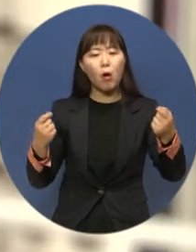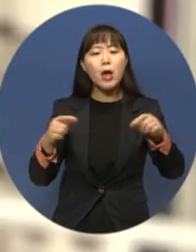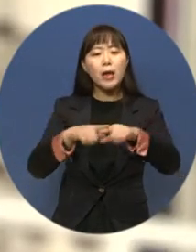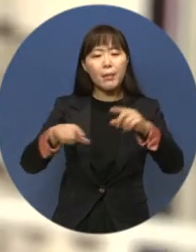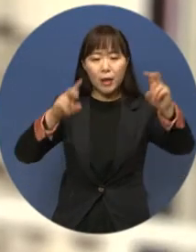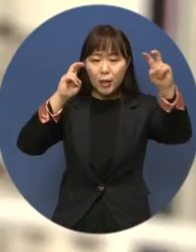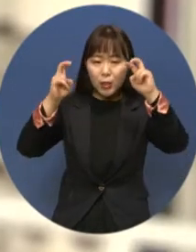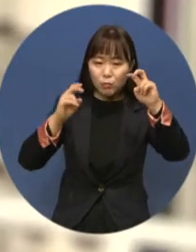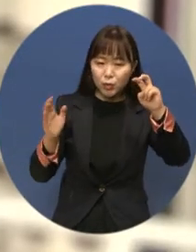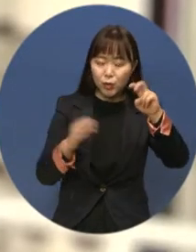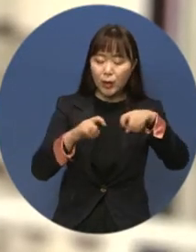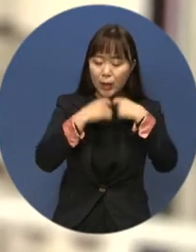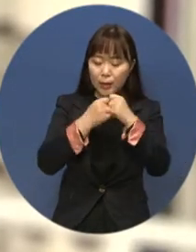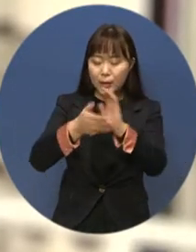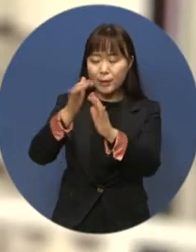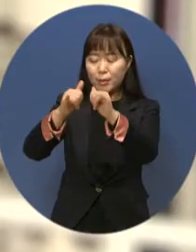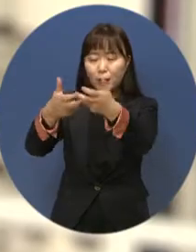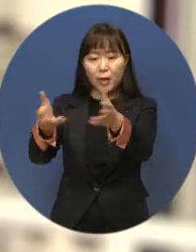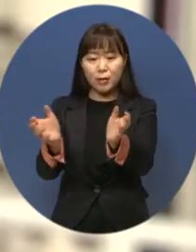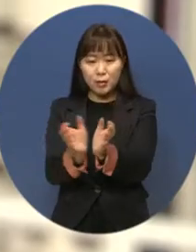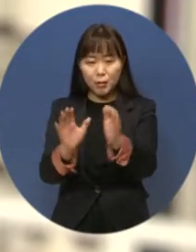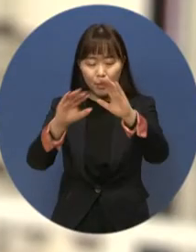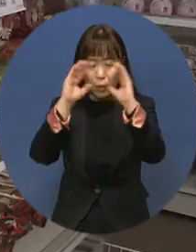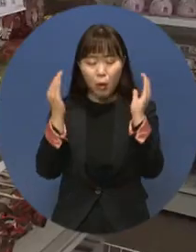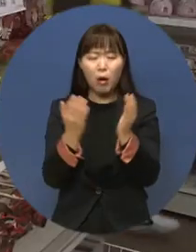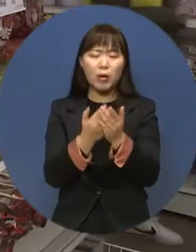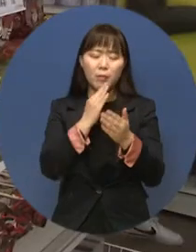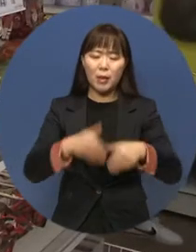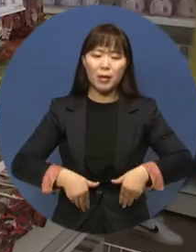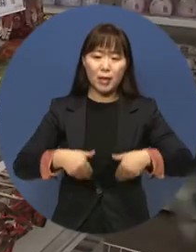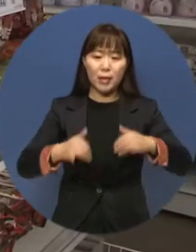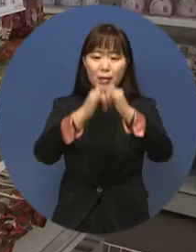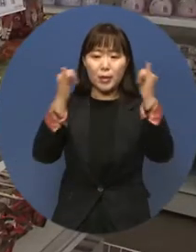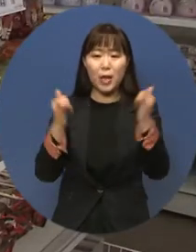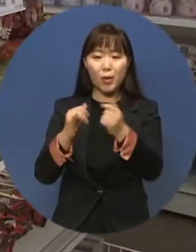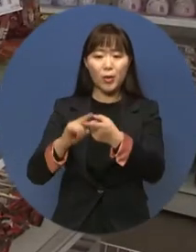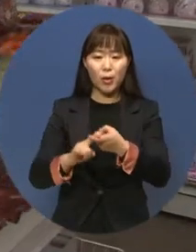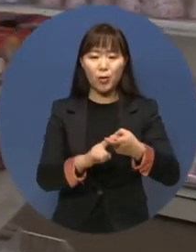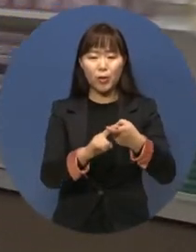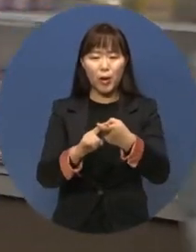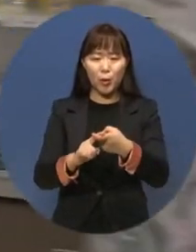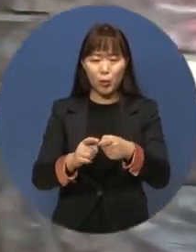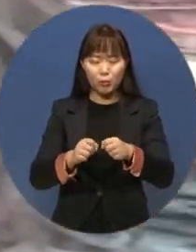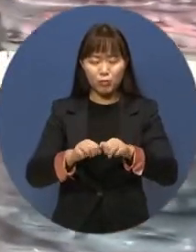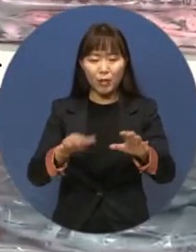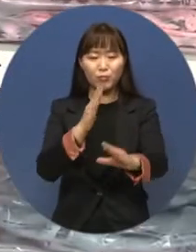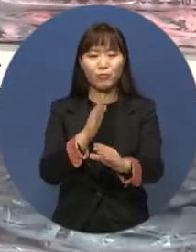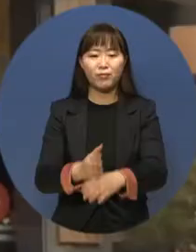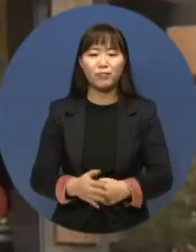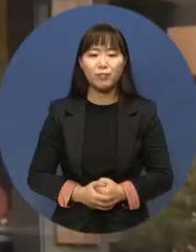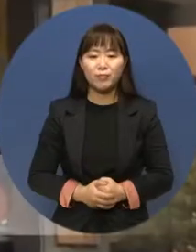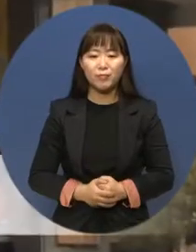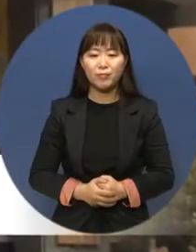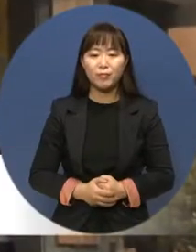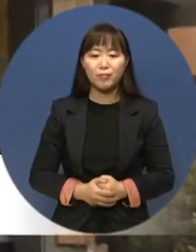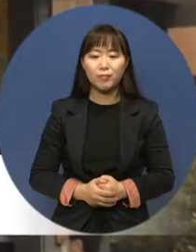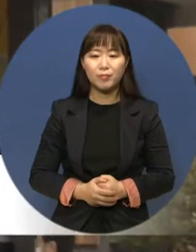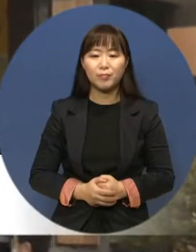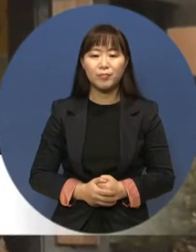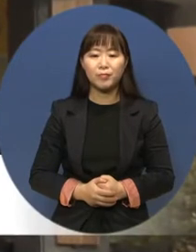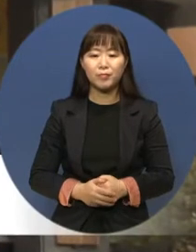일반 기업부터 개인과 시민 단체까지 따뜻한 사회적 연대로 확산되고 있습니다. 네,